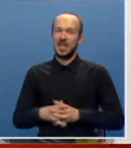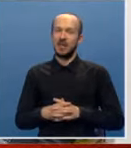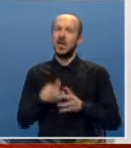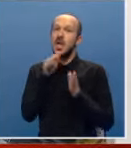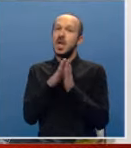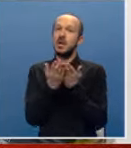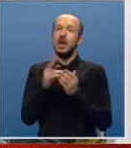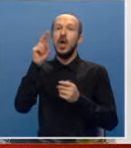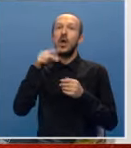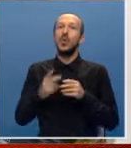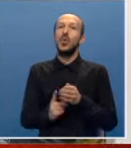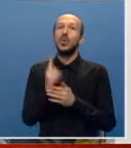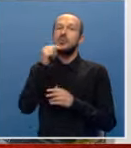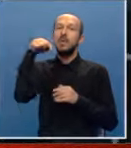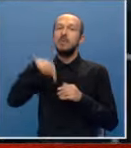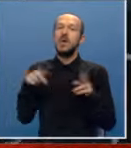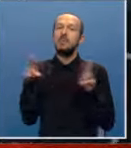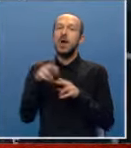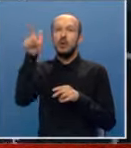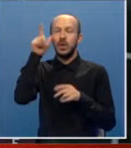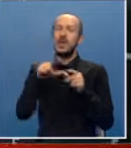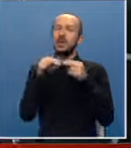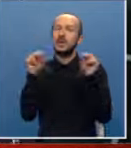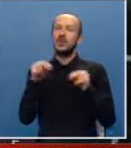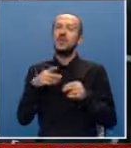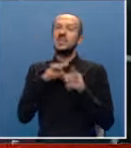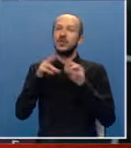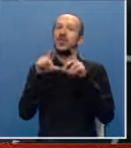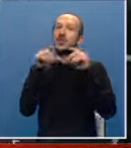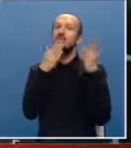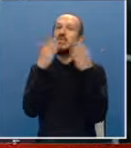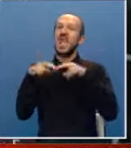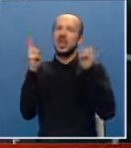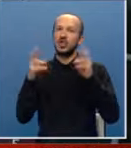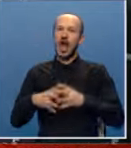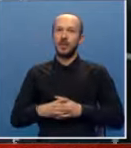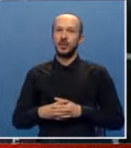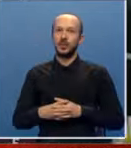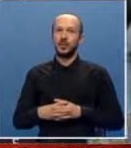i knjiga Uspon i pad malog Beograda u izdanju Zavičajnog muzeja Gradiška.